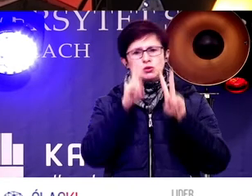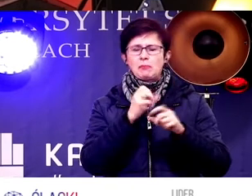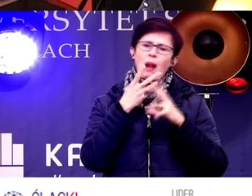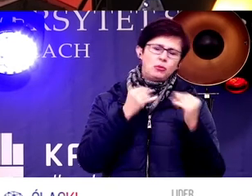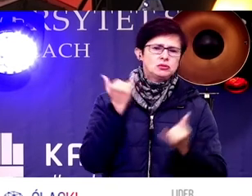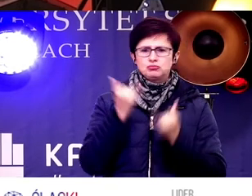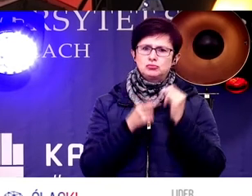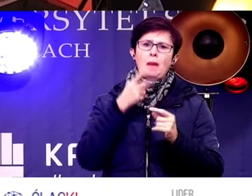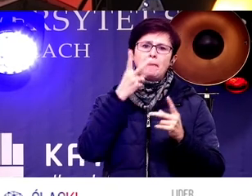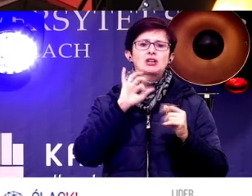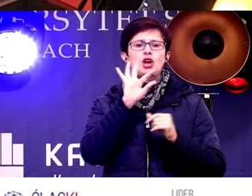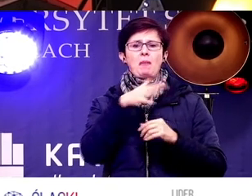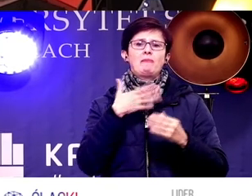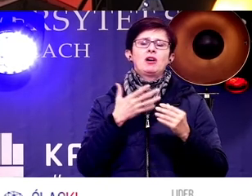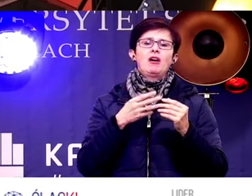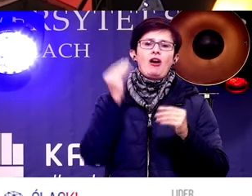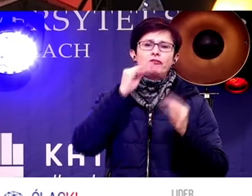języka, wykształcenie i tak dalej.